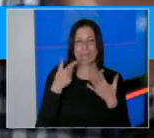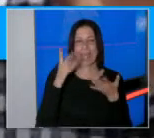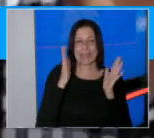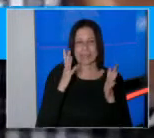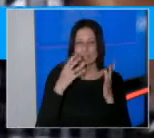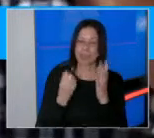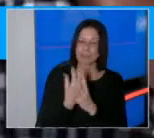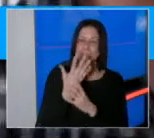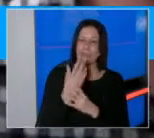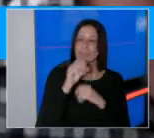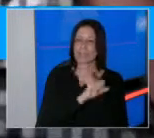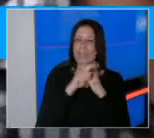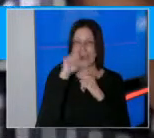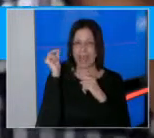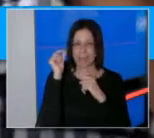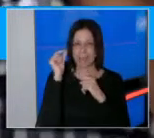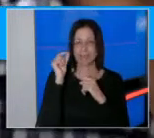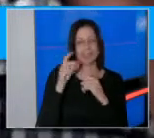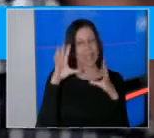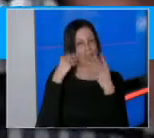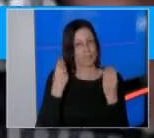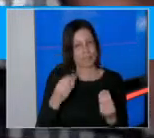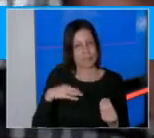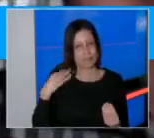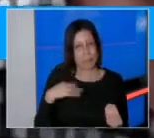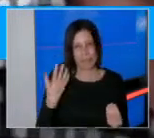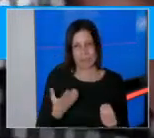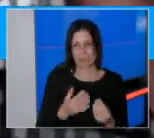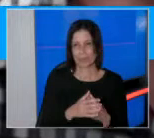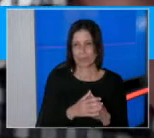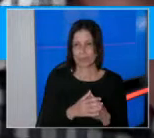ממקימי צוות הטיפול במגפות. ערב טוב, מה שלומך?